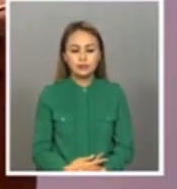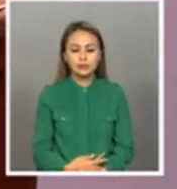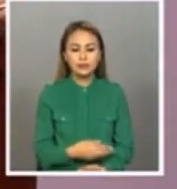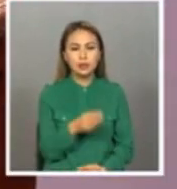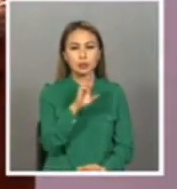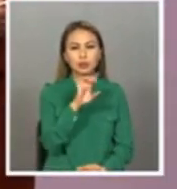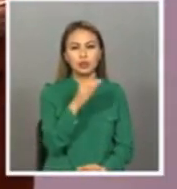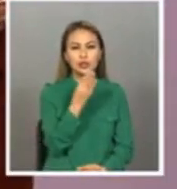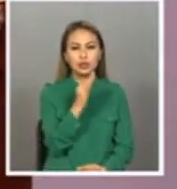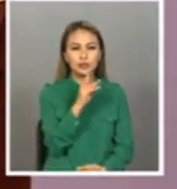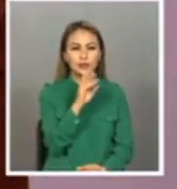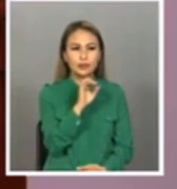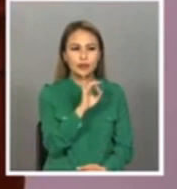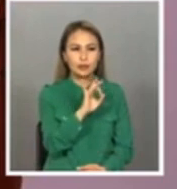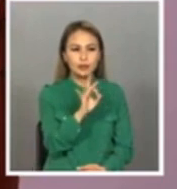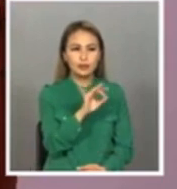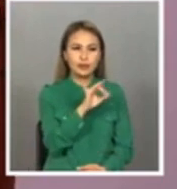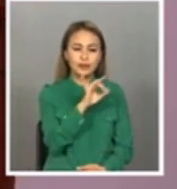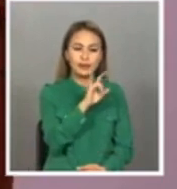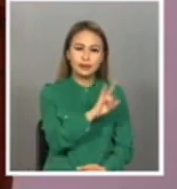ы немесе э.